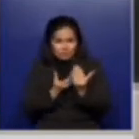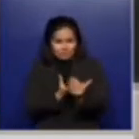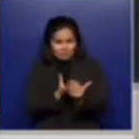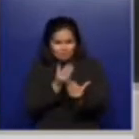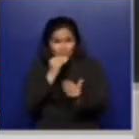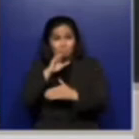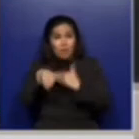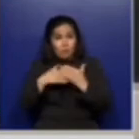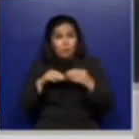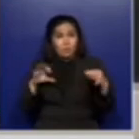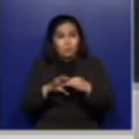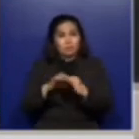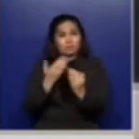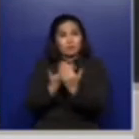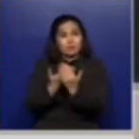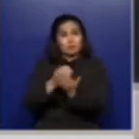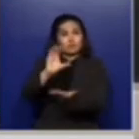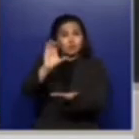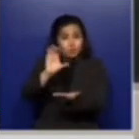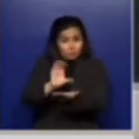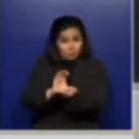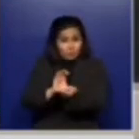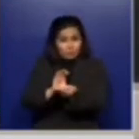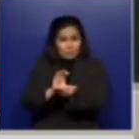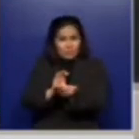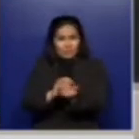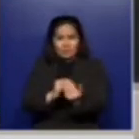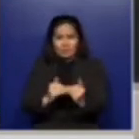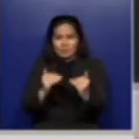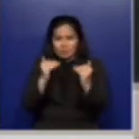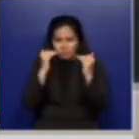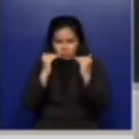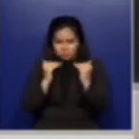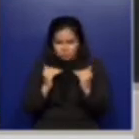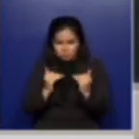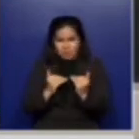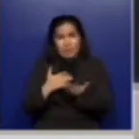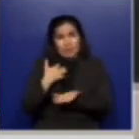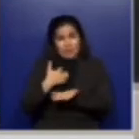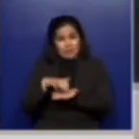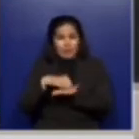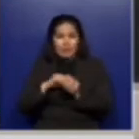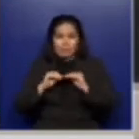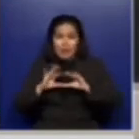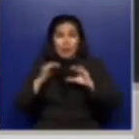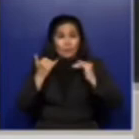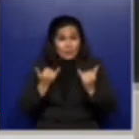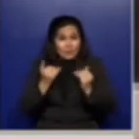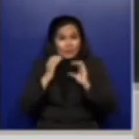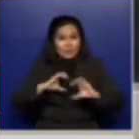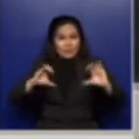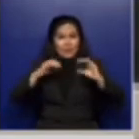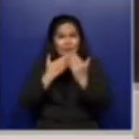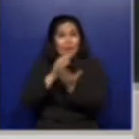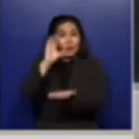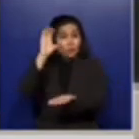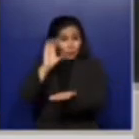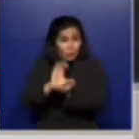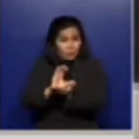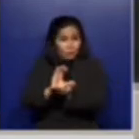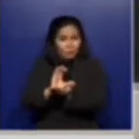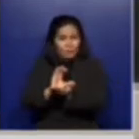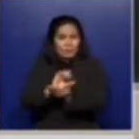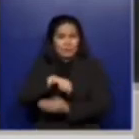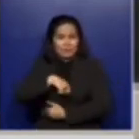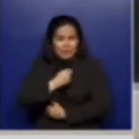ณเนี่ยที่มีการจัดแล้วก็เสนอในวันนี้ก็คือว่ารัฐบาลตั้งงบประมาณที่เรียกว่างบประมาณรายจ่ายจ